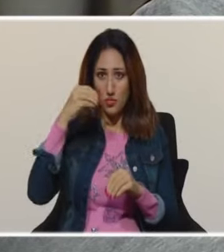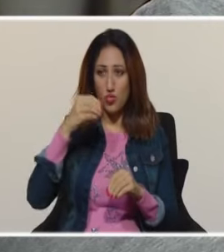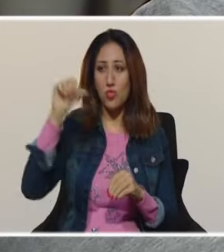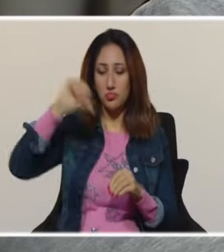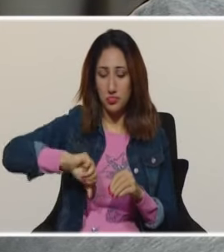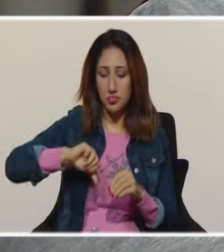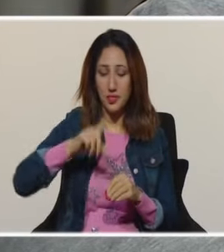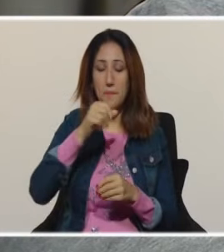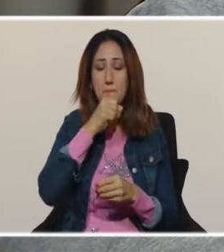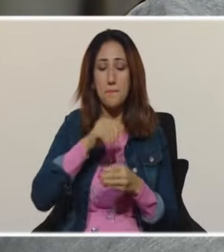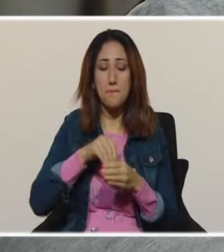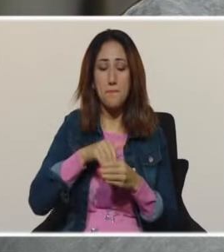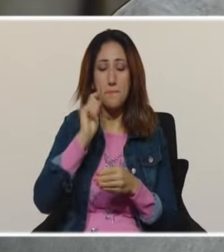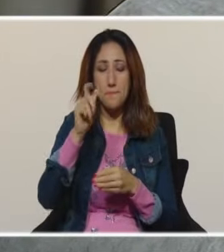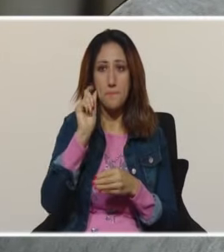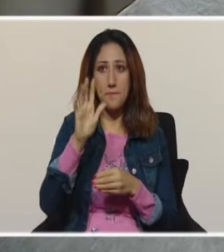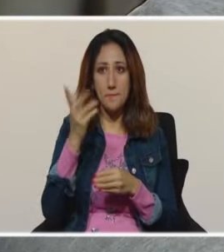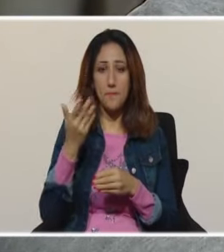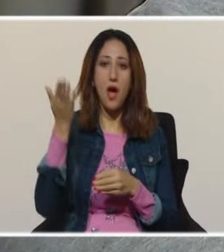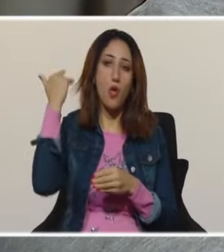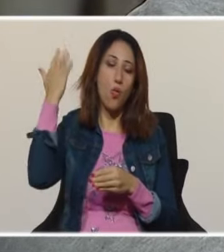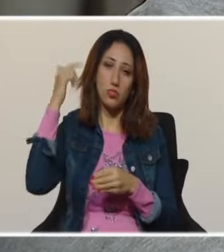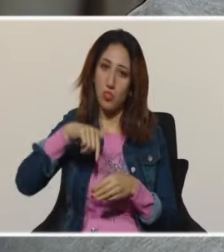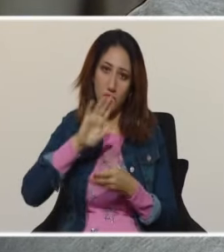بتاخد معاش كام؟ كنت باخد معاش.